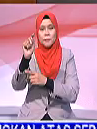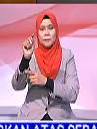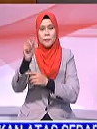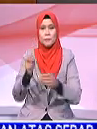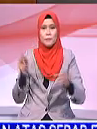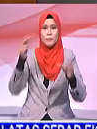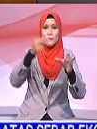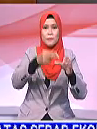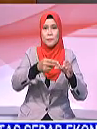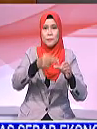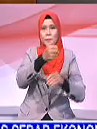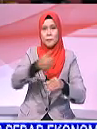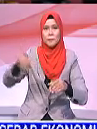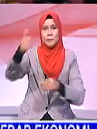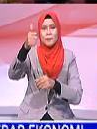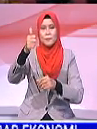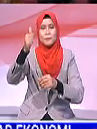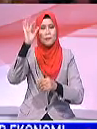menyertai dalam Kabinet Persekutuan.